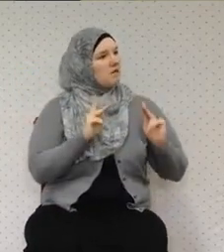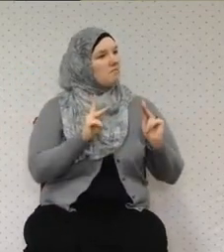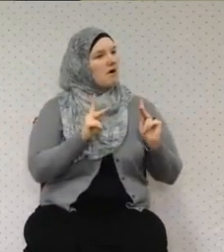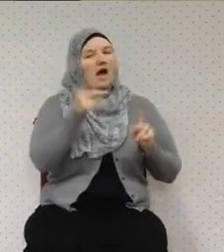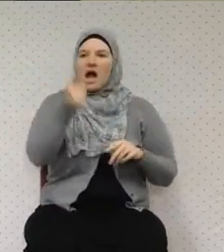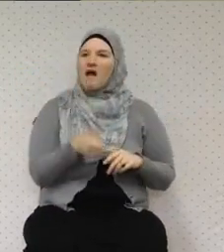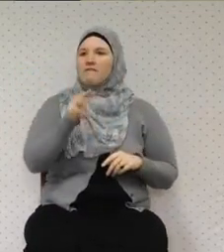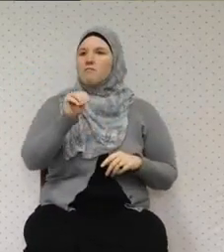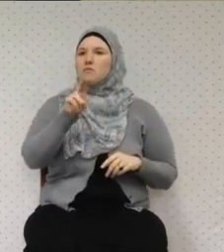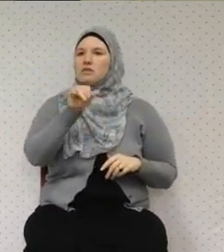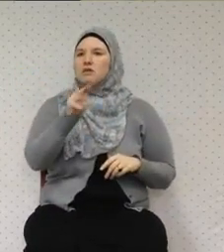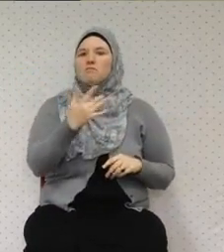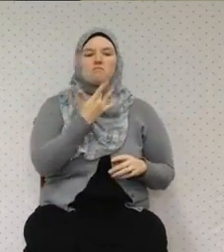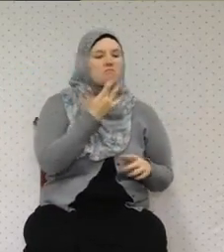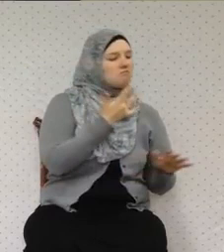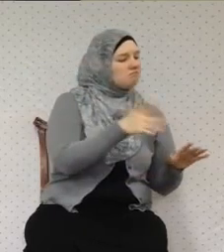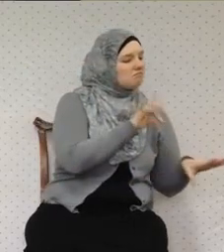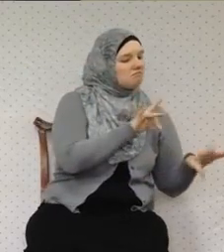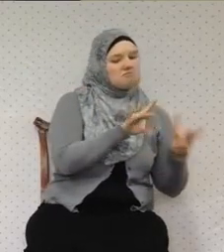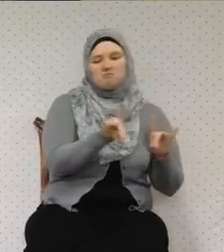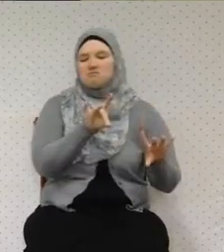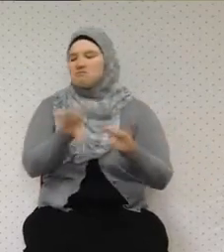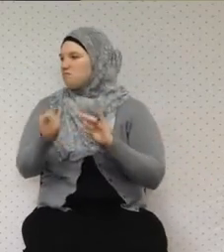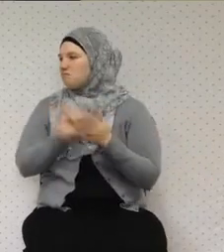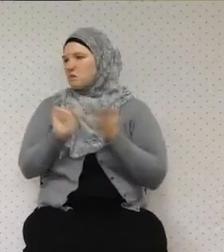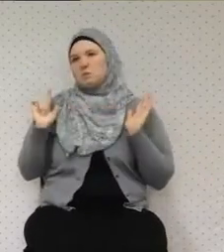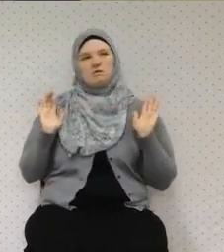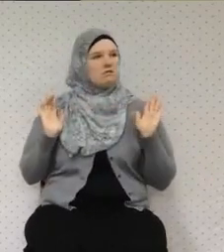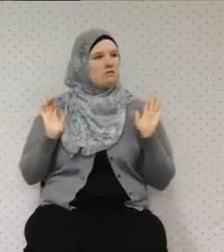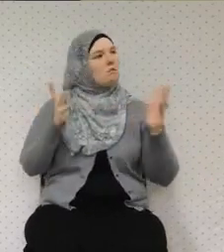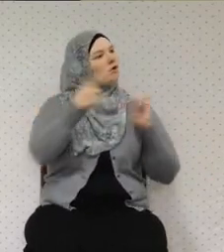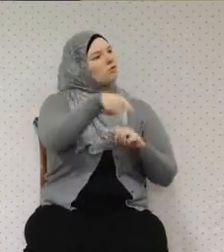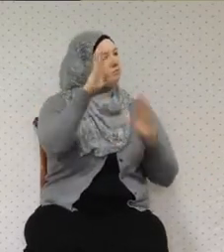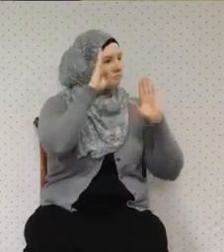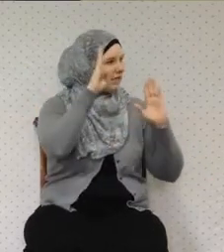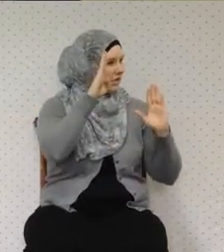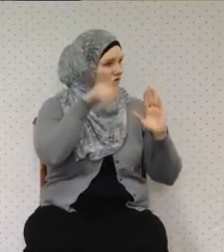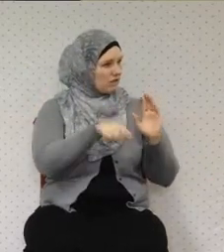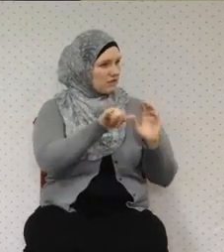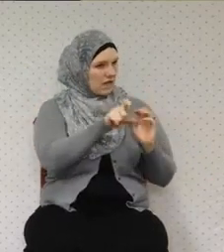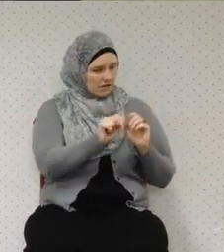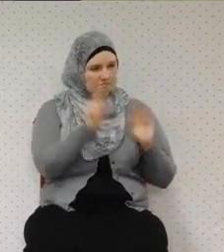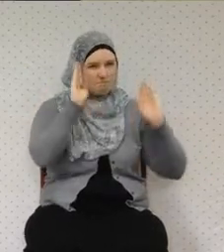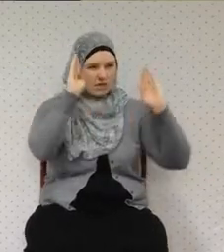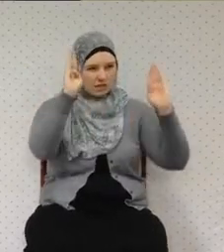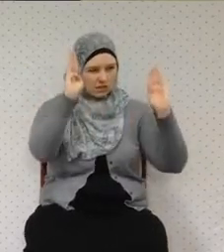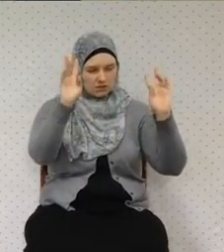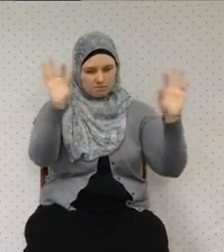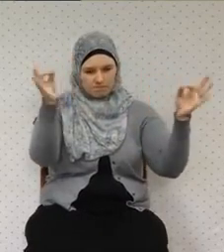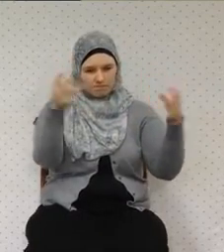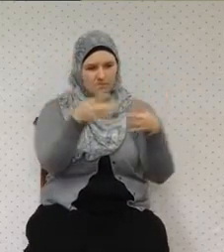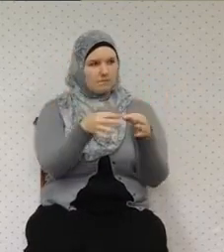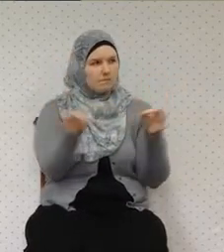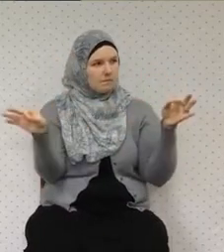leaves everything else. So Allah subhanahu wa ta'ala says, and I want you to pay attention to this ayah, يَا أَيُّهَا الَّذِينَ